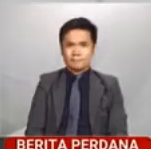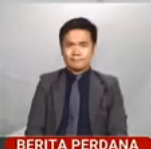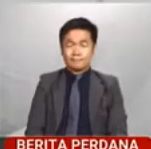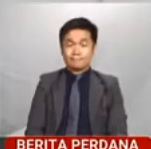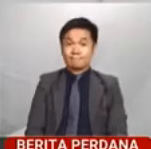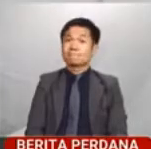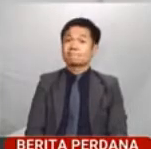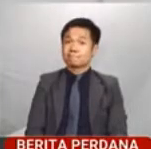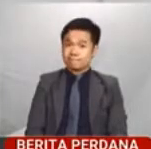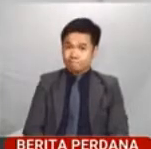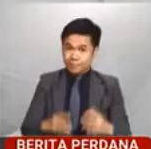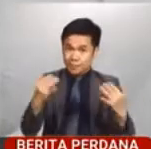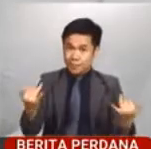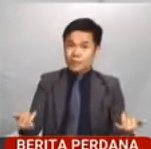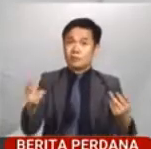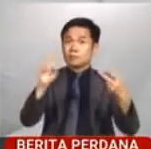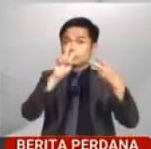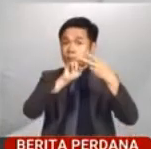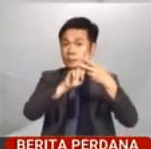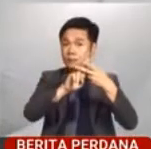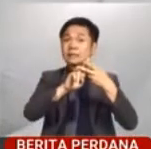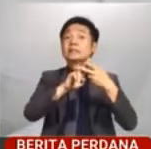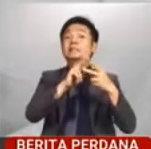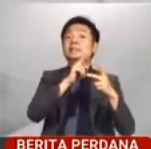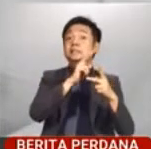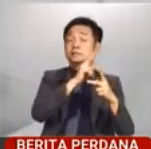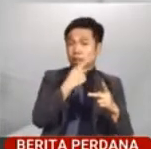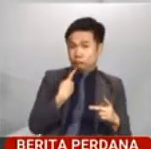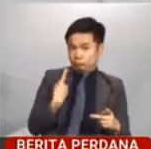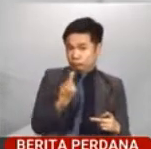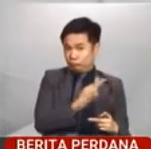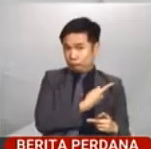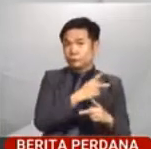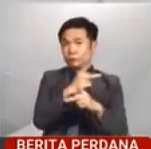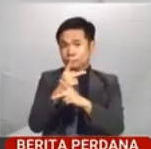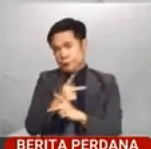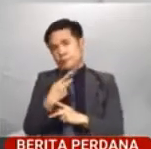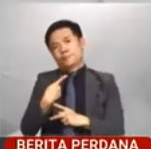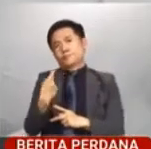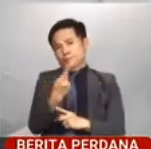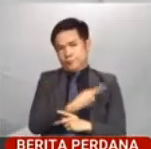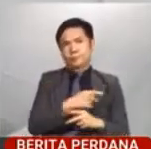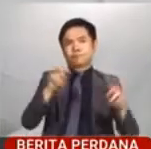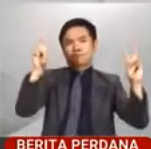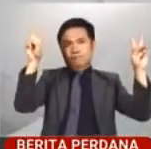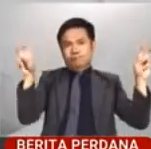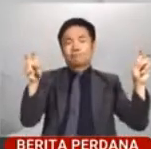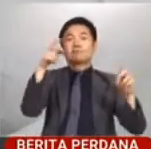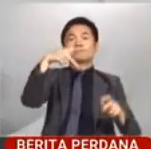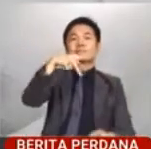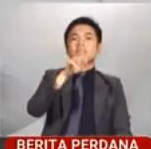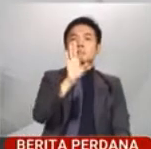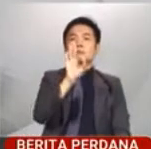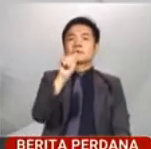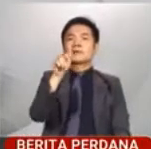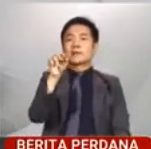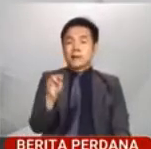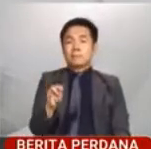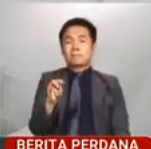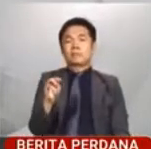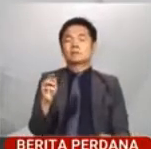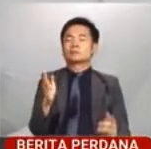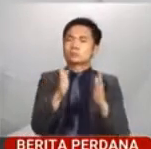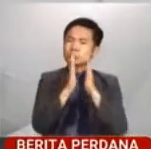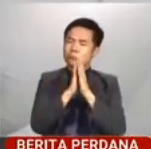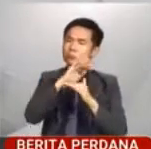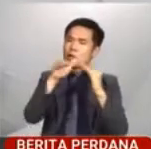sementara itu dengan hashtag kita jaga kita peserta pemain-pemain sepak profesional Malaysia epfm harga kerjasama daripada